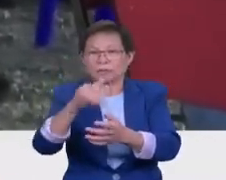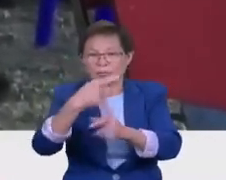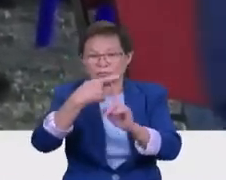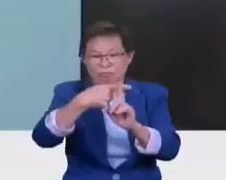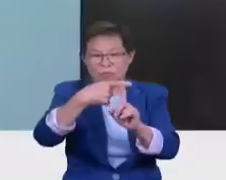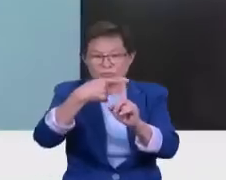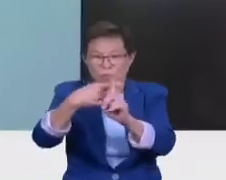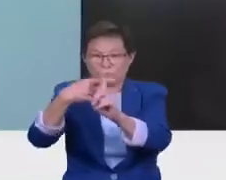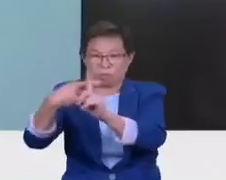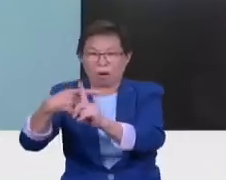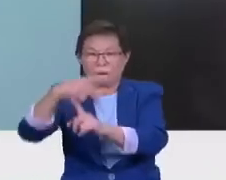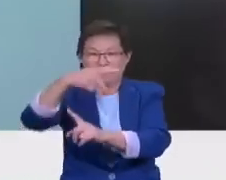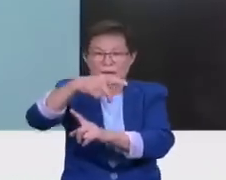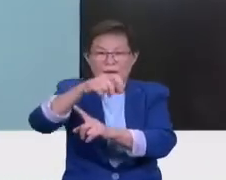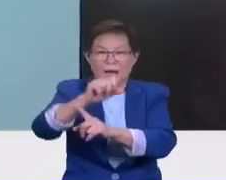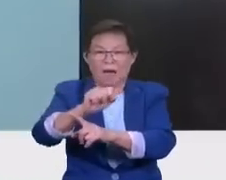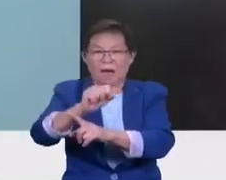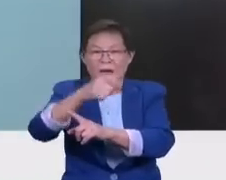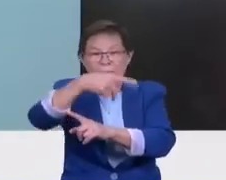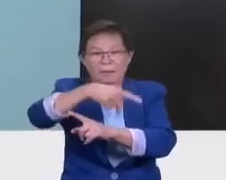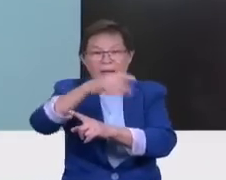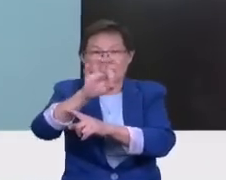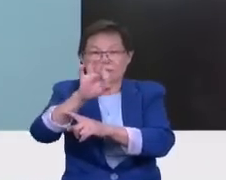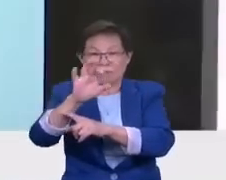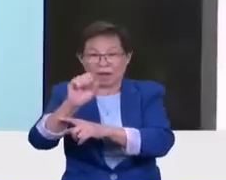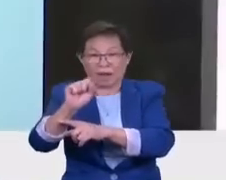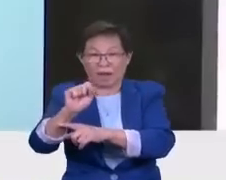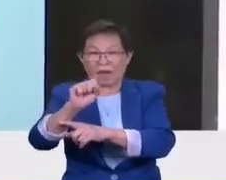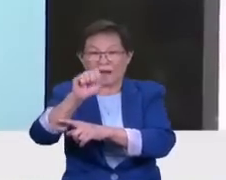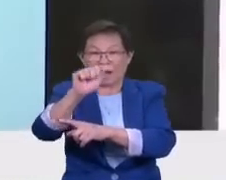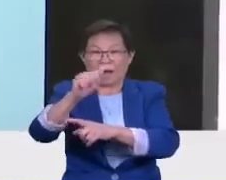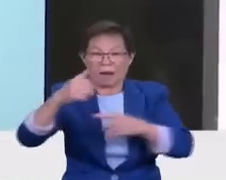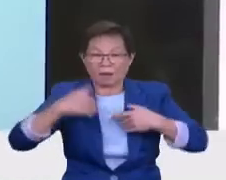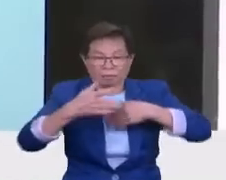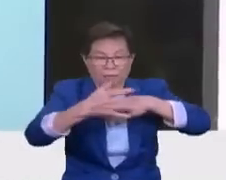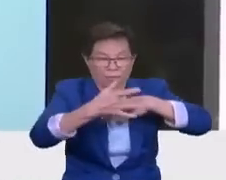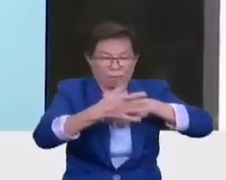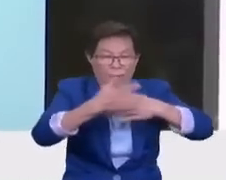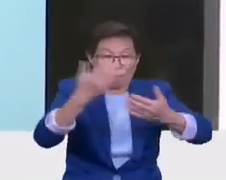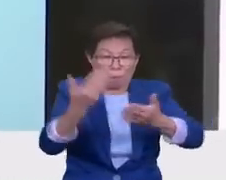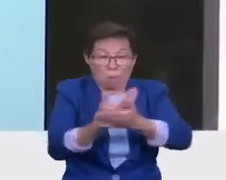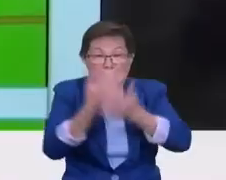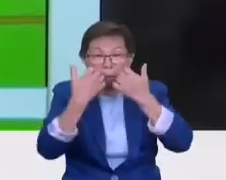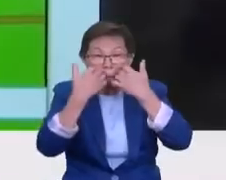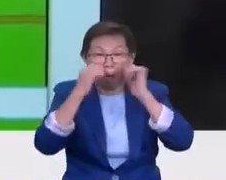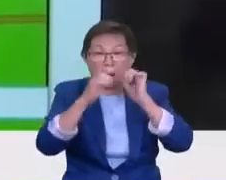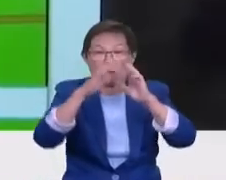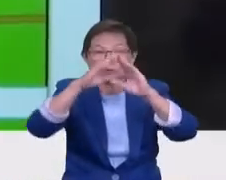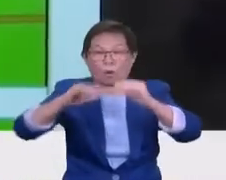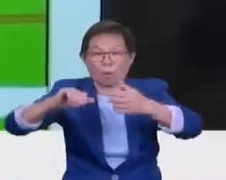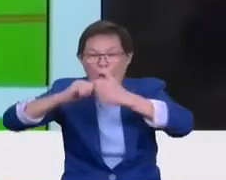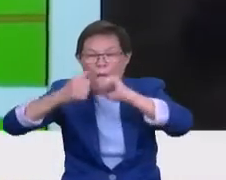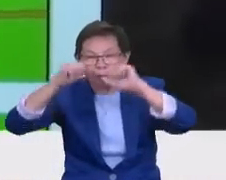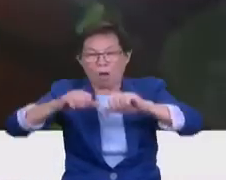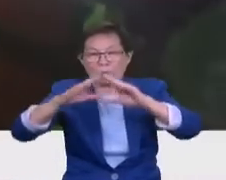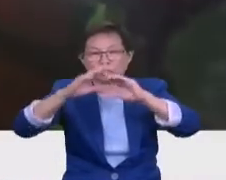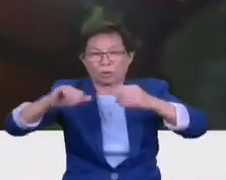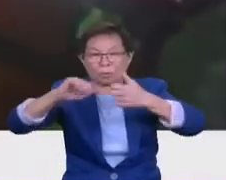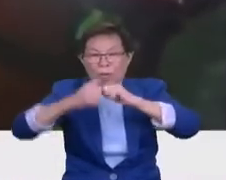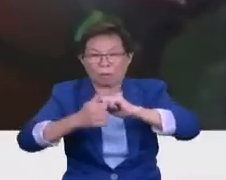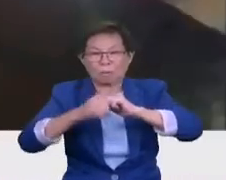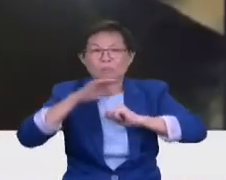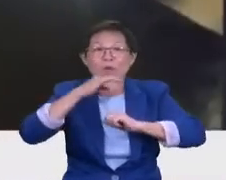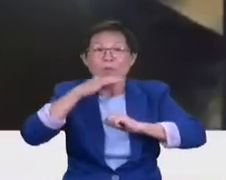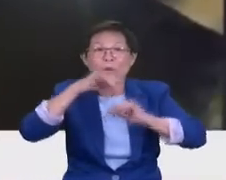ujudan pfa yang dilengkapi peralatan berteknologi Moden itu berupaya menangani isu pencemaran yang